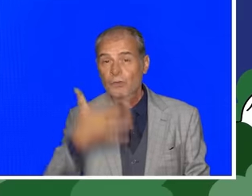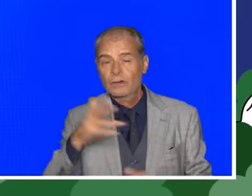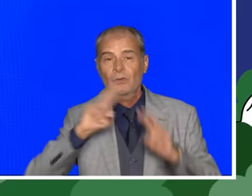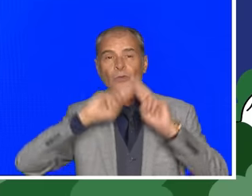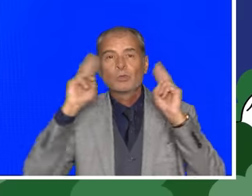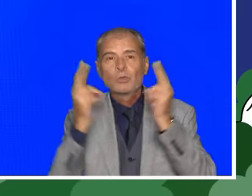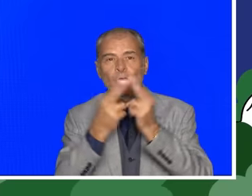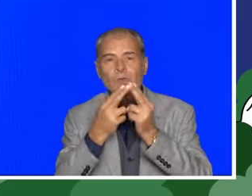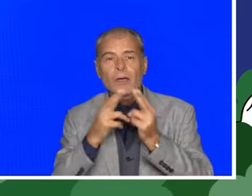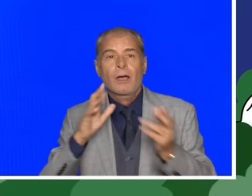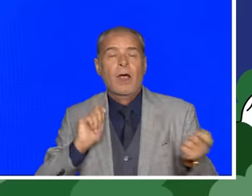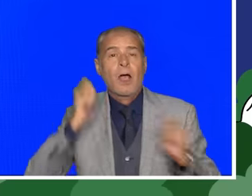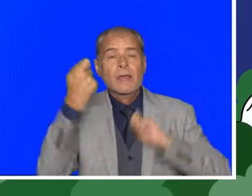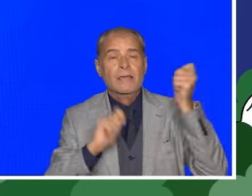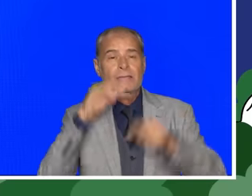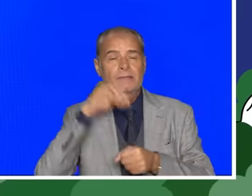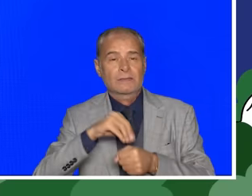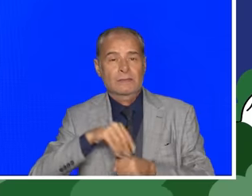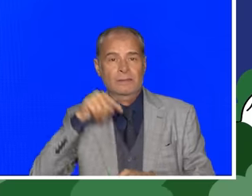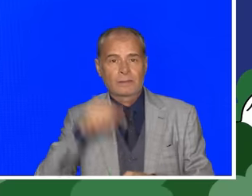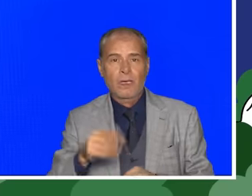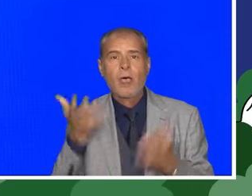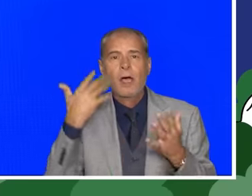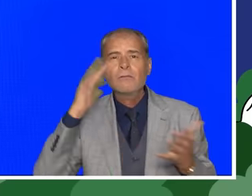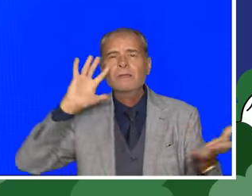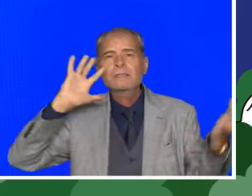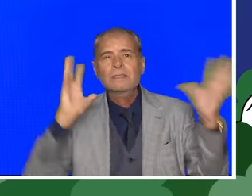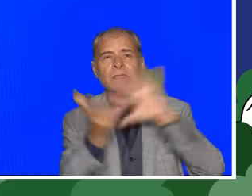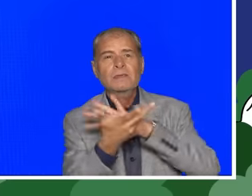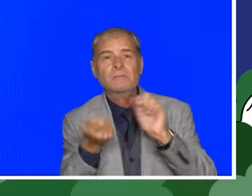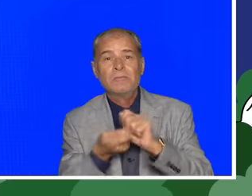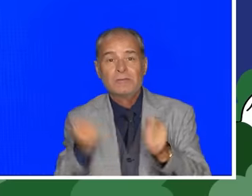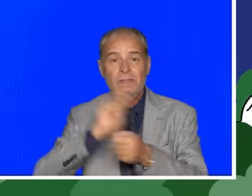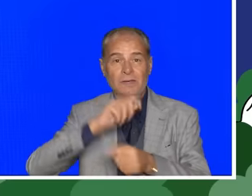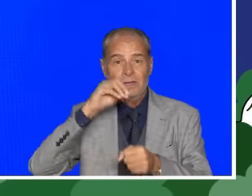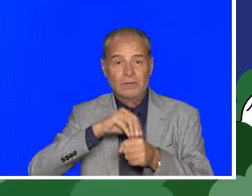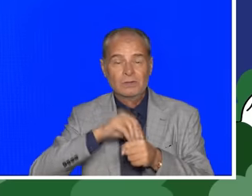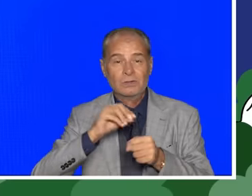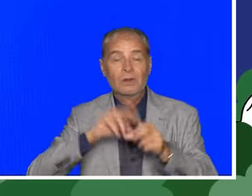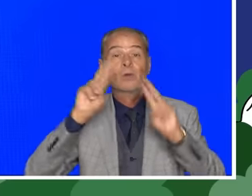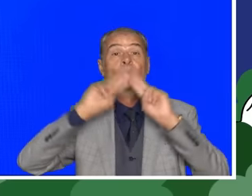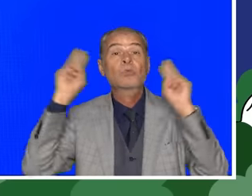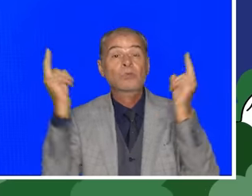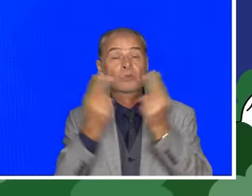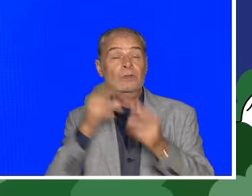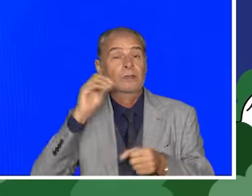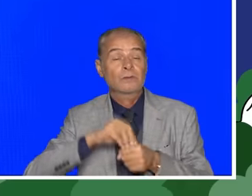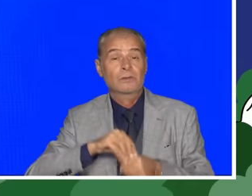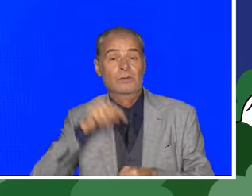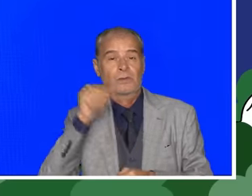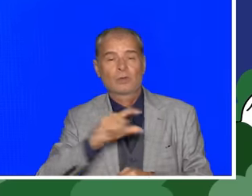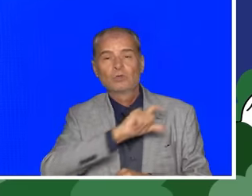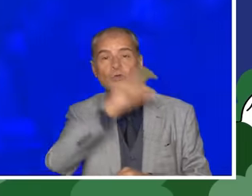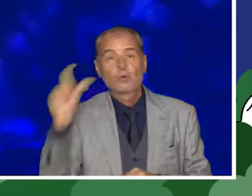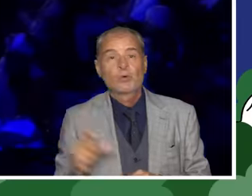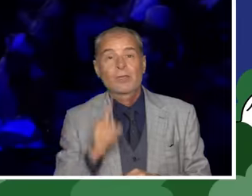küresel bir hareketin parçası olan iklim değişikliği için uluslararası filantropi taahhüdünü de